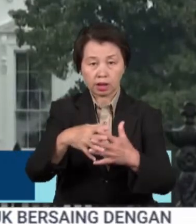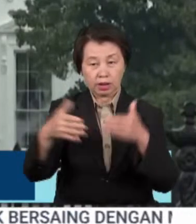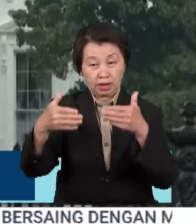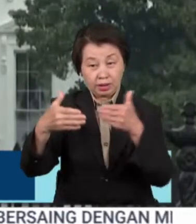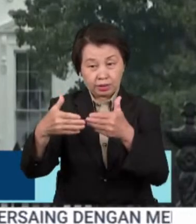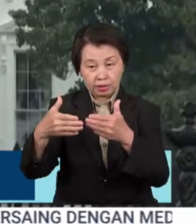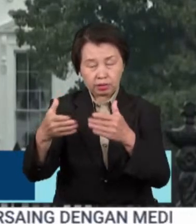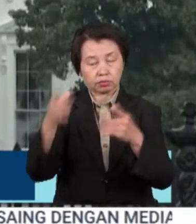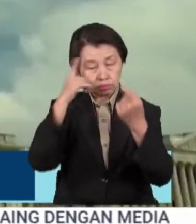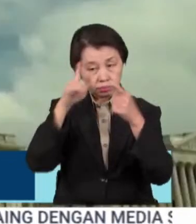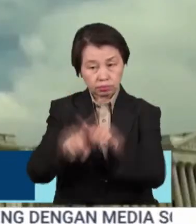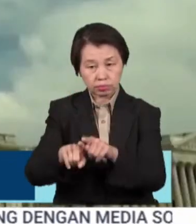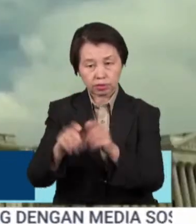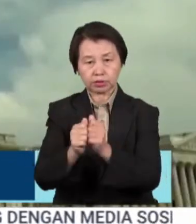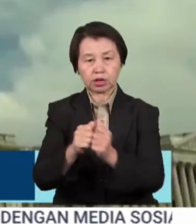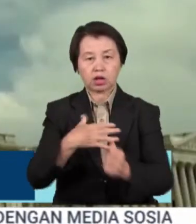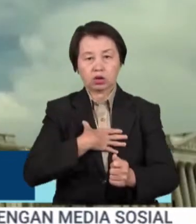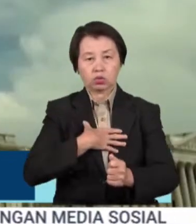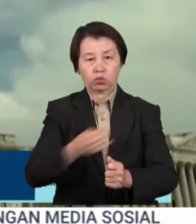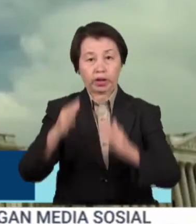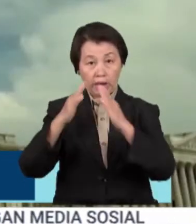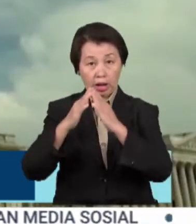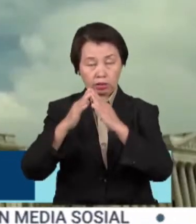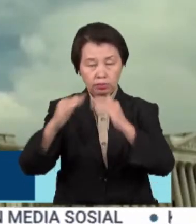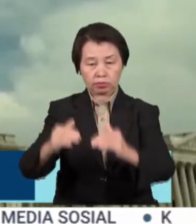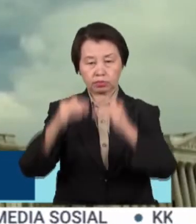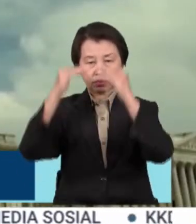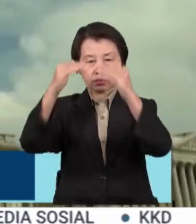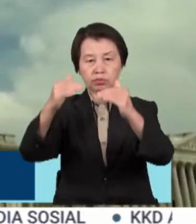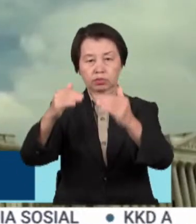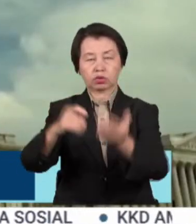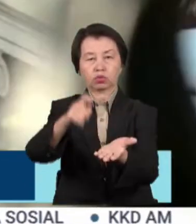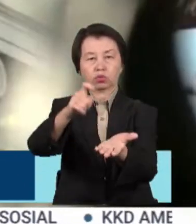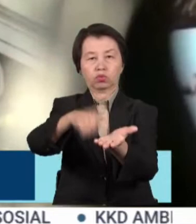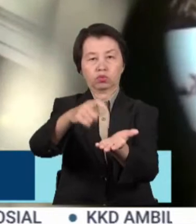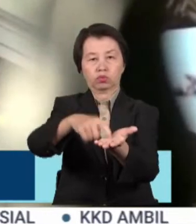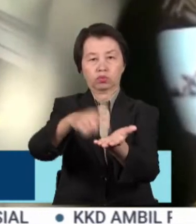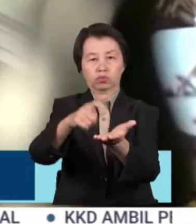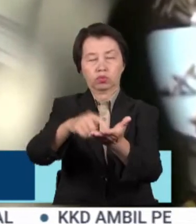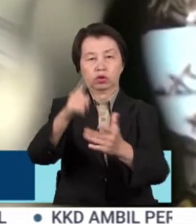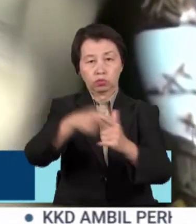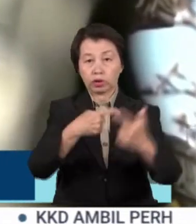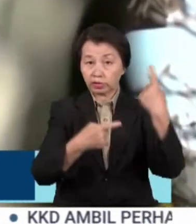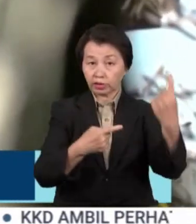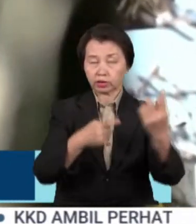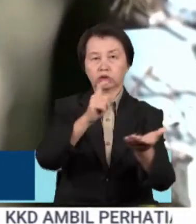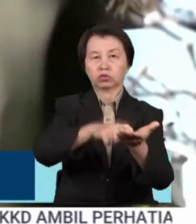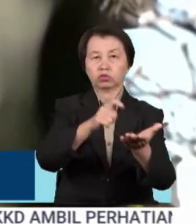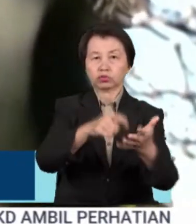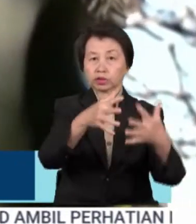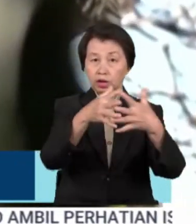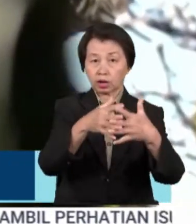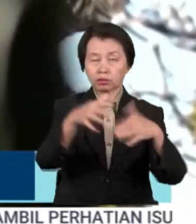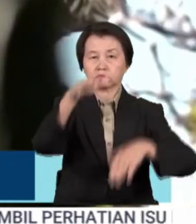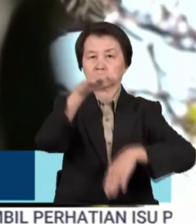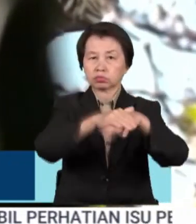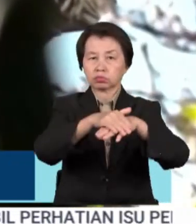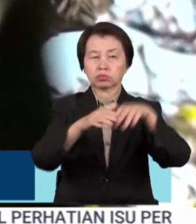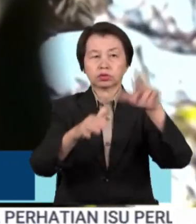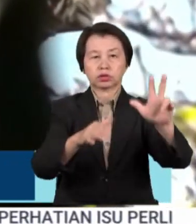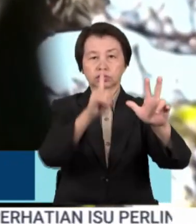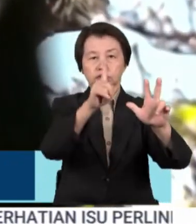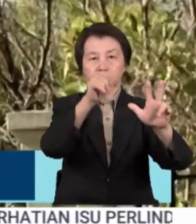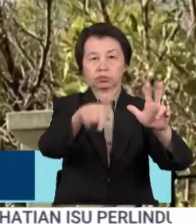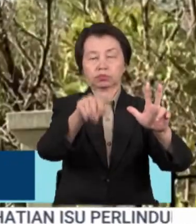mencapai persetujuan dengan White House untuk menaikkan siling hutang. Pada Januari, hutang siling Amerika mencecah